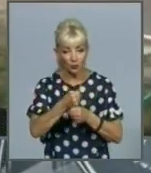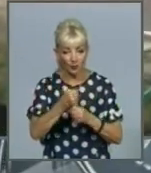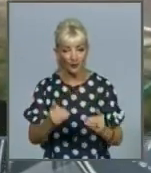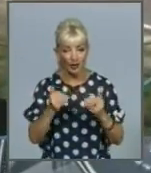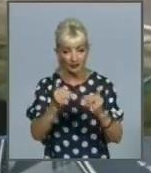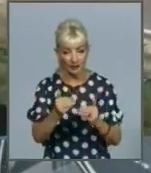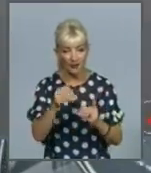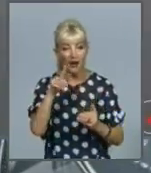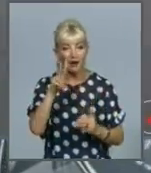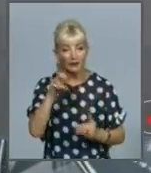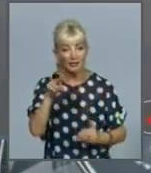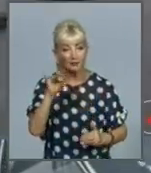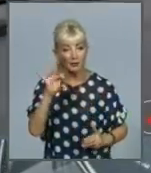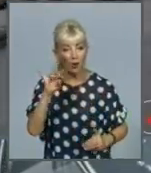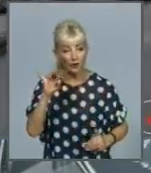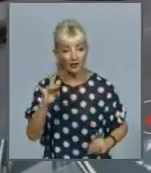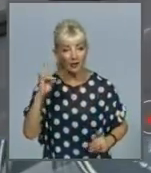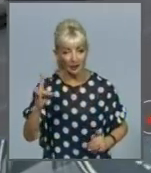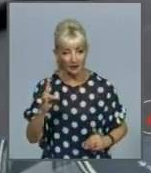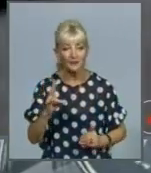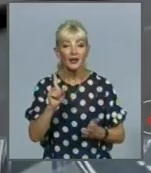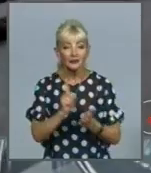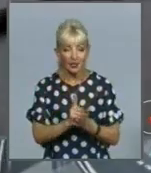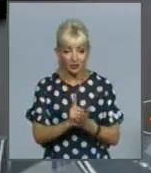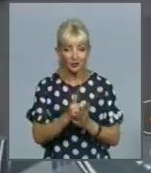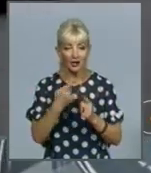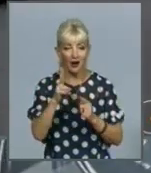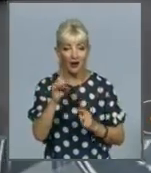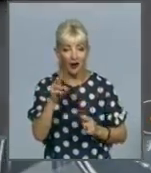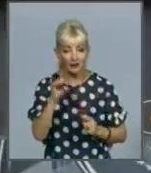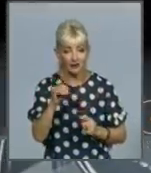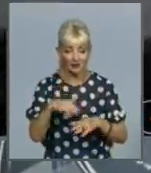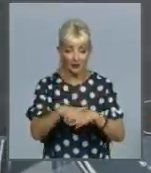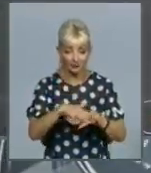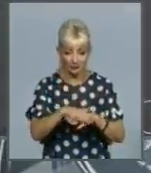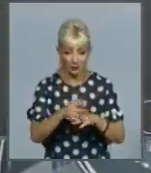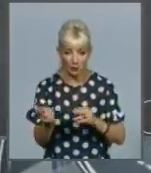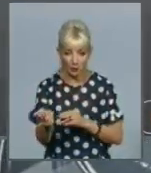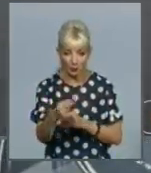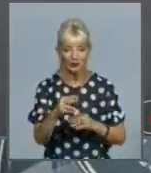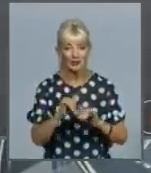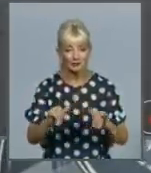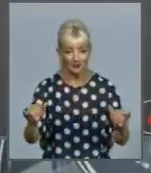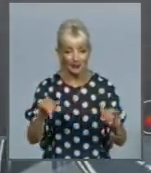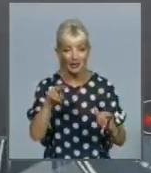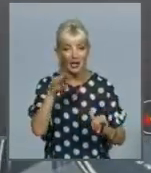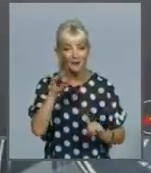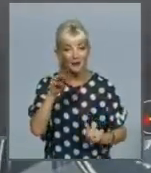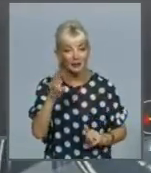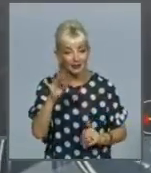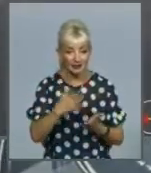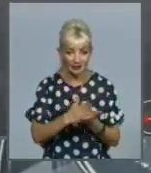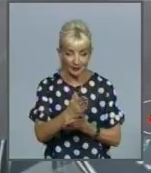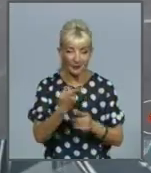классе «Пионер-Н». Также в лидере активно продвигают картинг в массы, развивая любительское направление этого вида